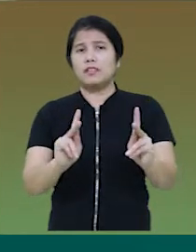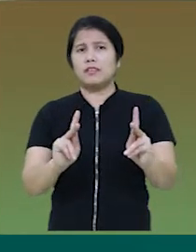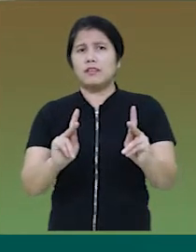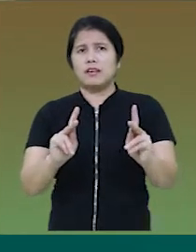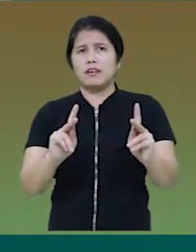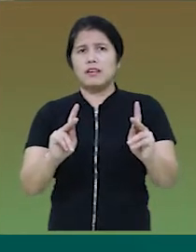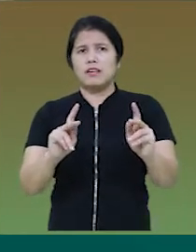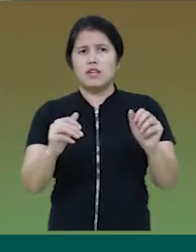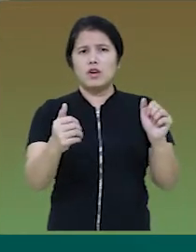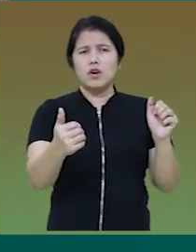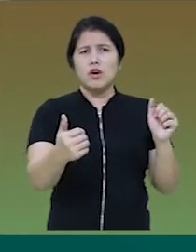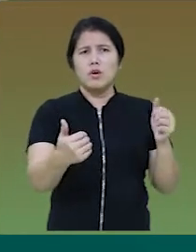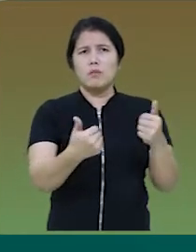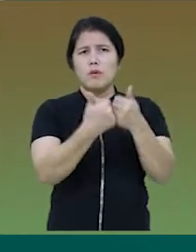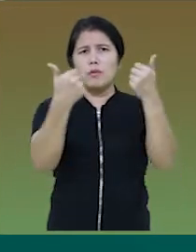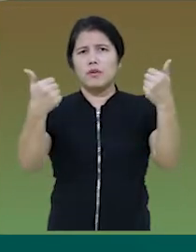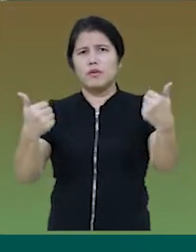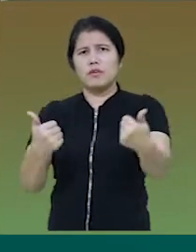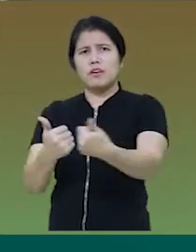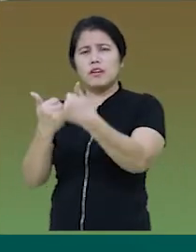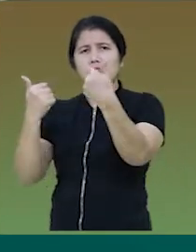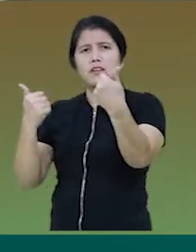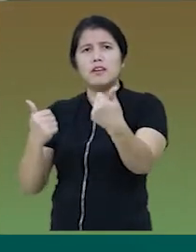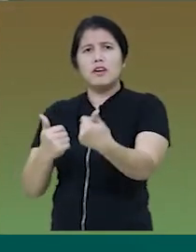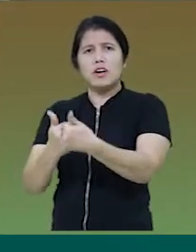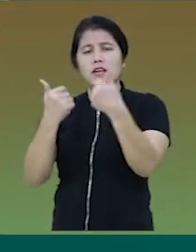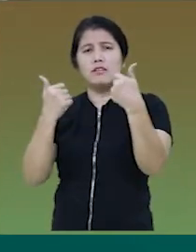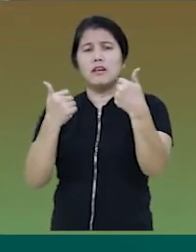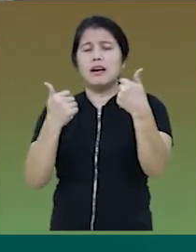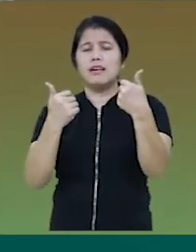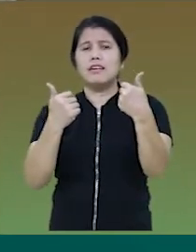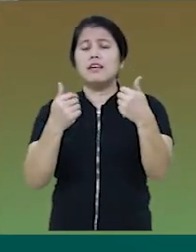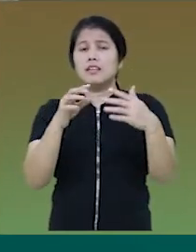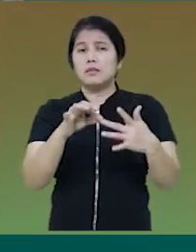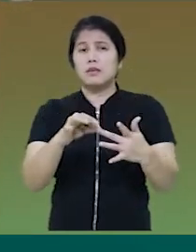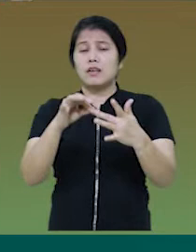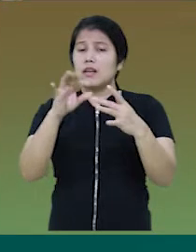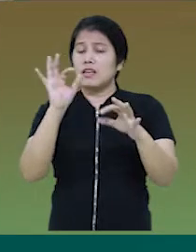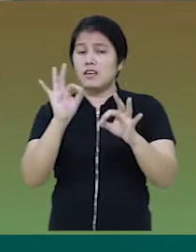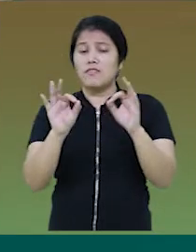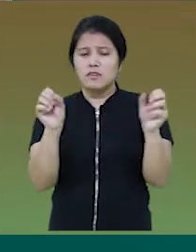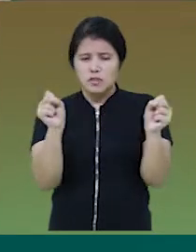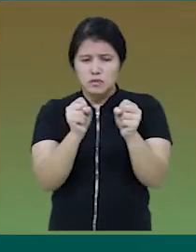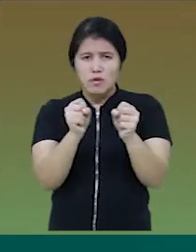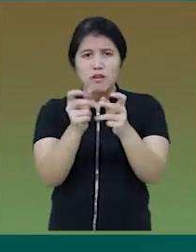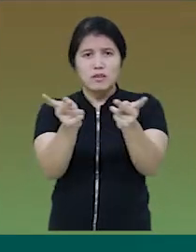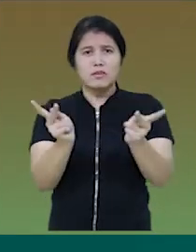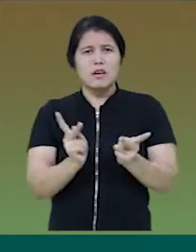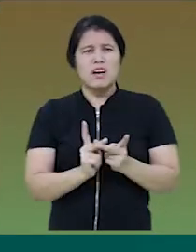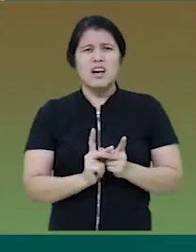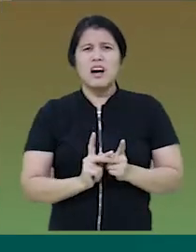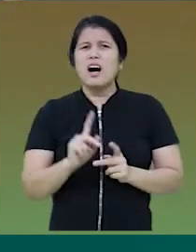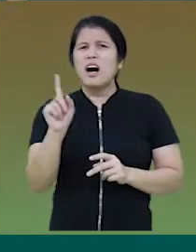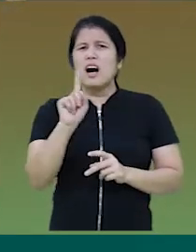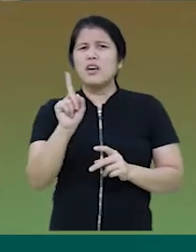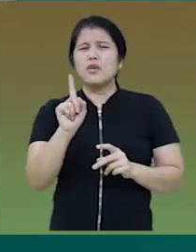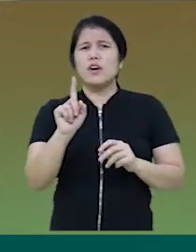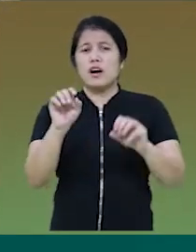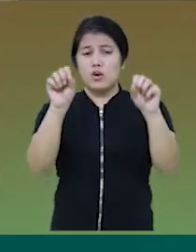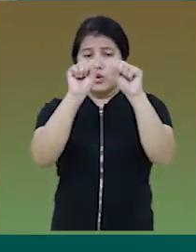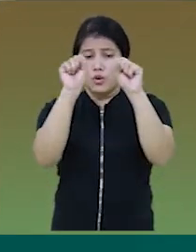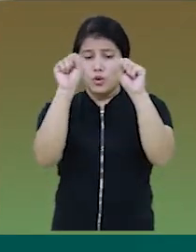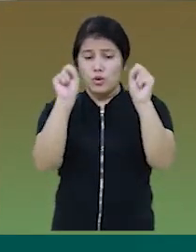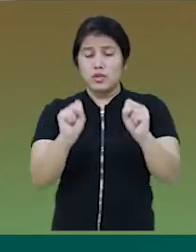nagbubungguan ang mga particles lalo na kung maliit ang espasyo nila. Eh, teacher, ano naman po ang hugis ng